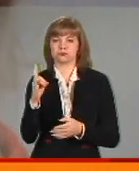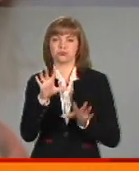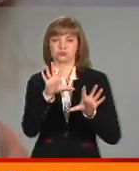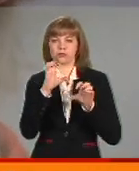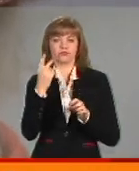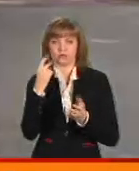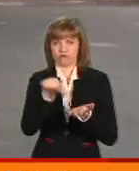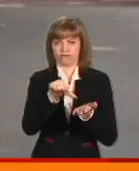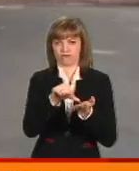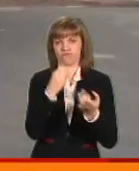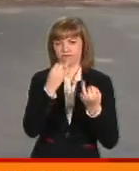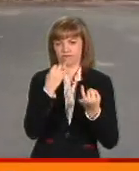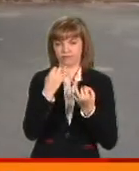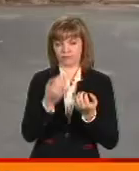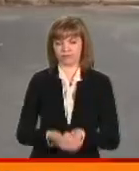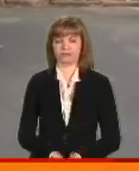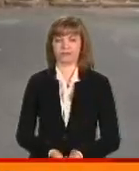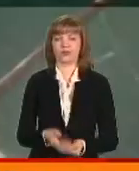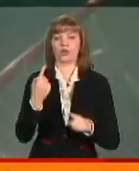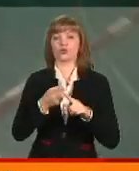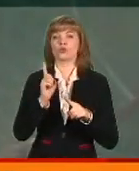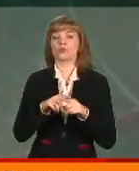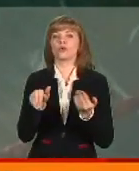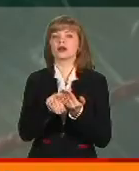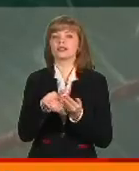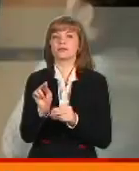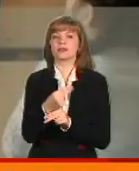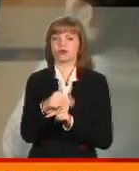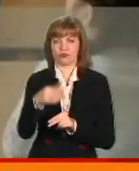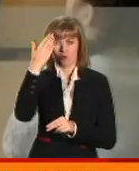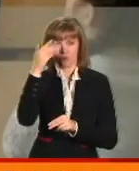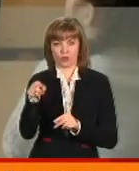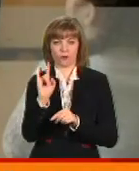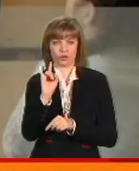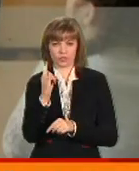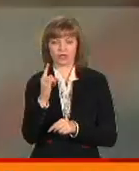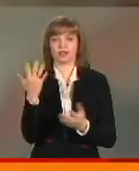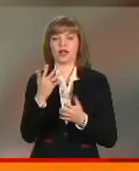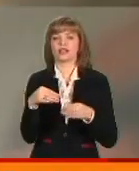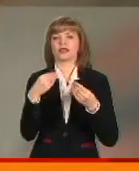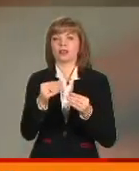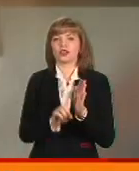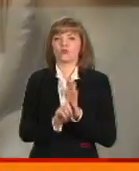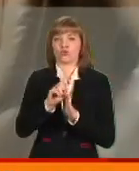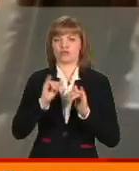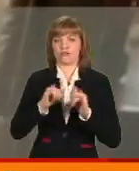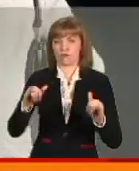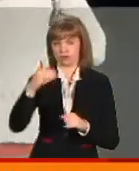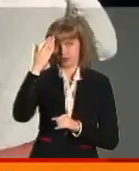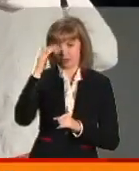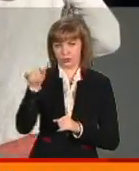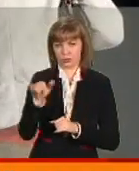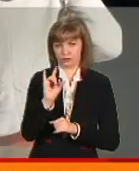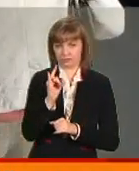принимает активное участие. Тож, рецепти виховання обдарованої дитини, які дали поштовх розвиткові